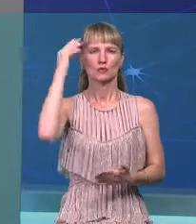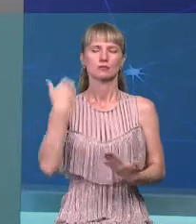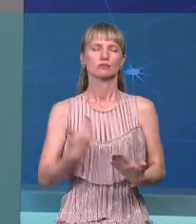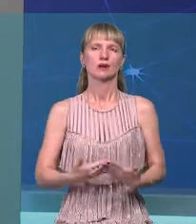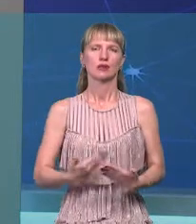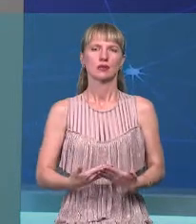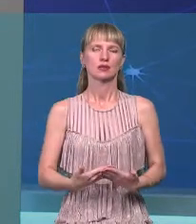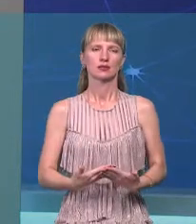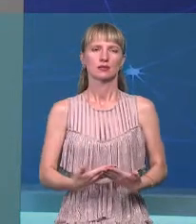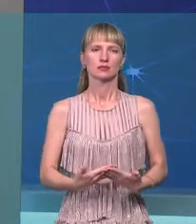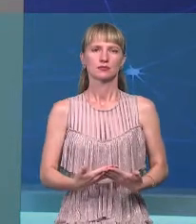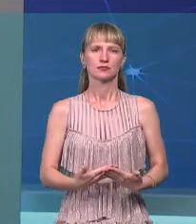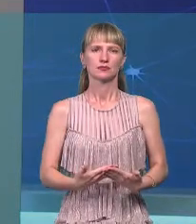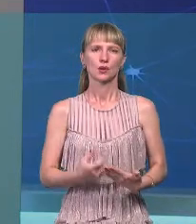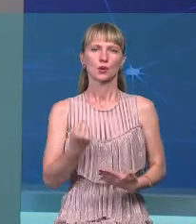порядка